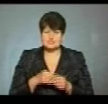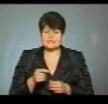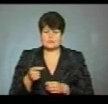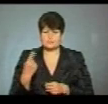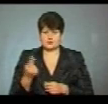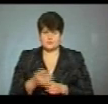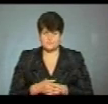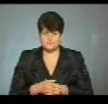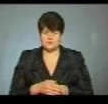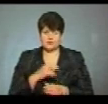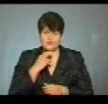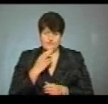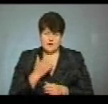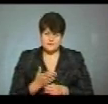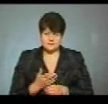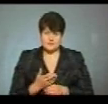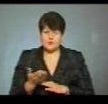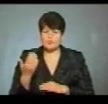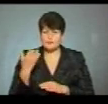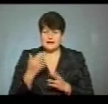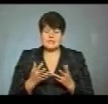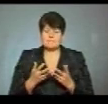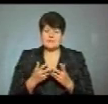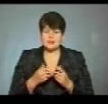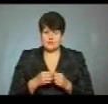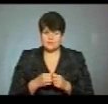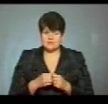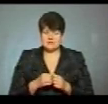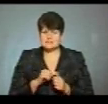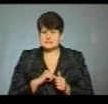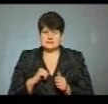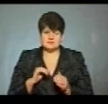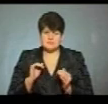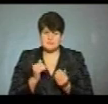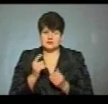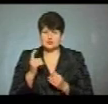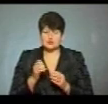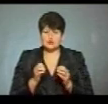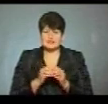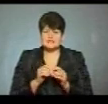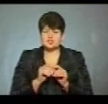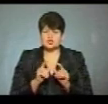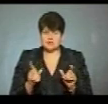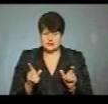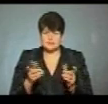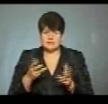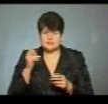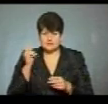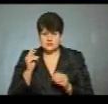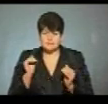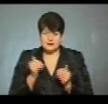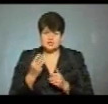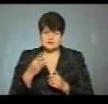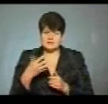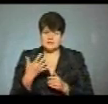області. До уваги, по попередніх підрахунках, щонайменше 110 шкіл, де навчається менше